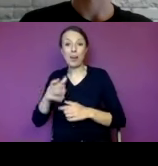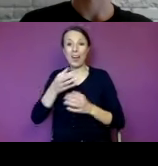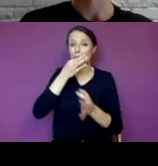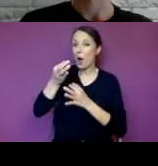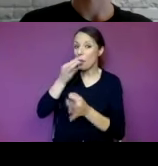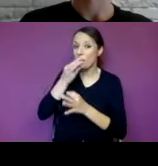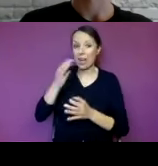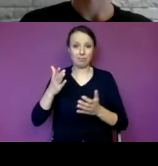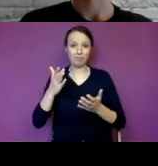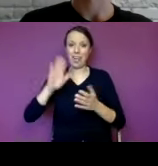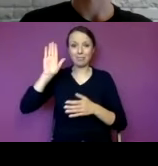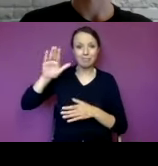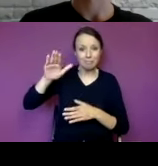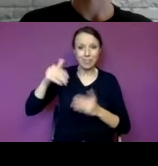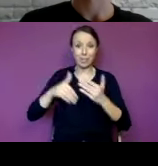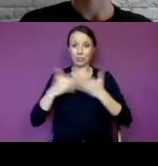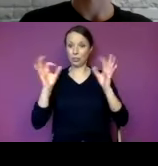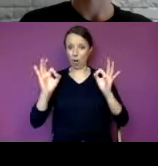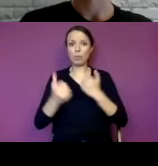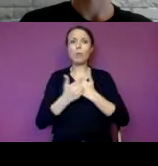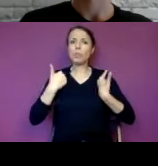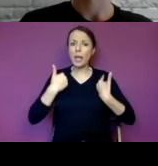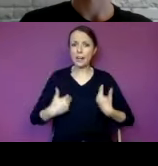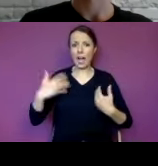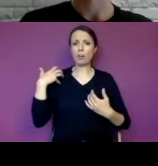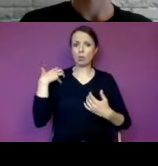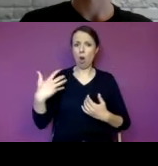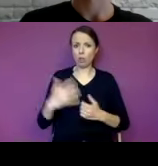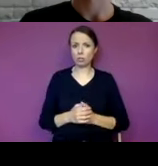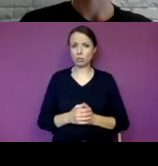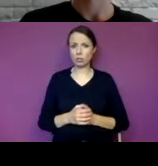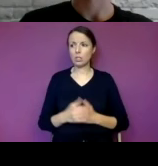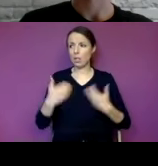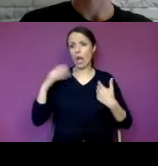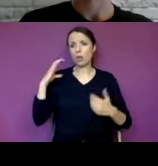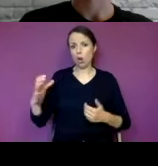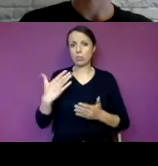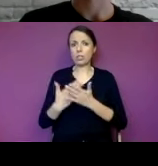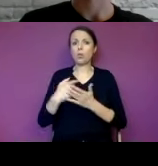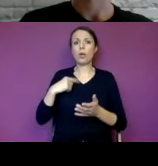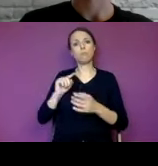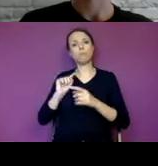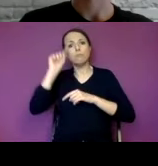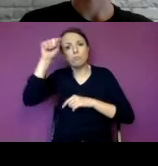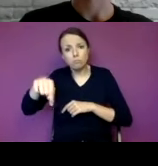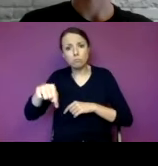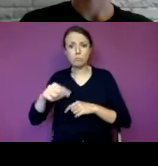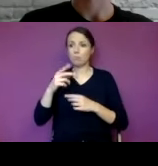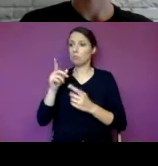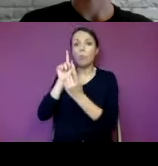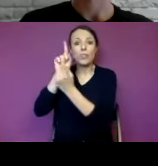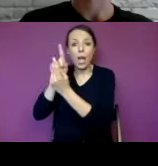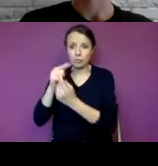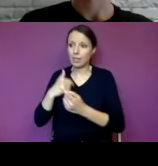dzień dobry, bo to ja byłam gościem w tych przestrzeniach, w tych miejscach i zapraszać do poprosić o